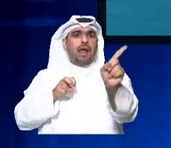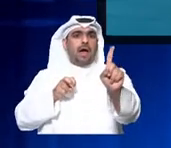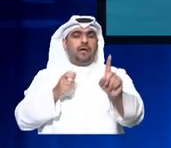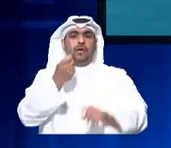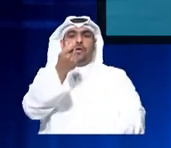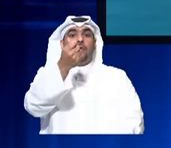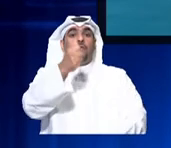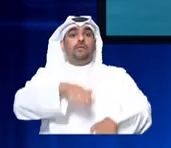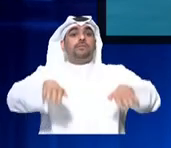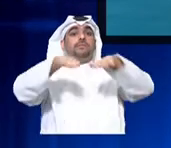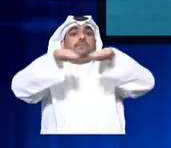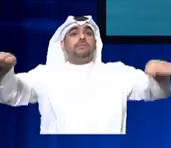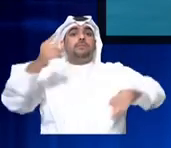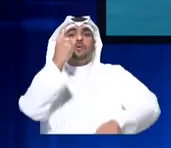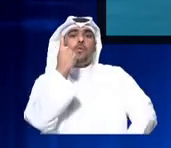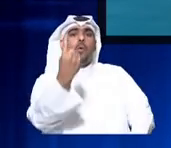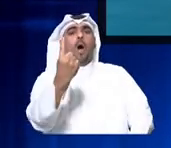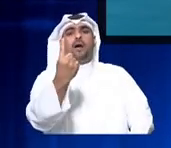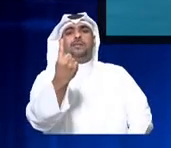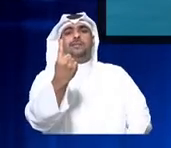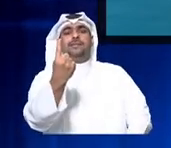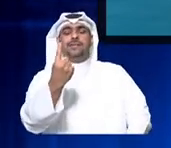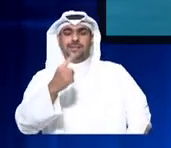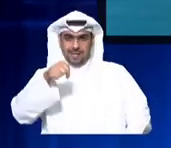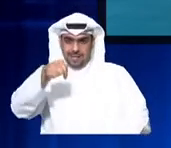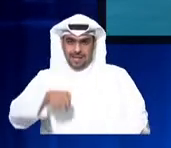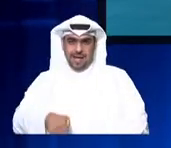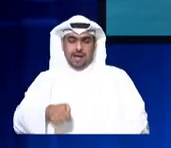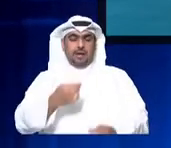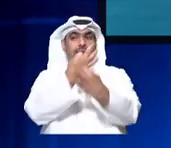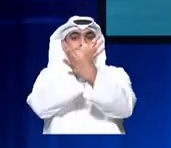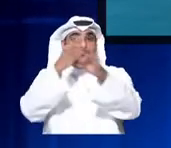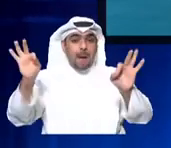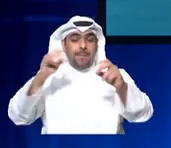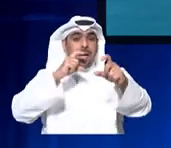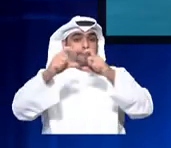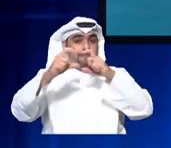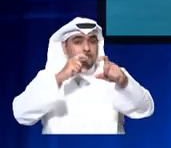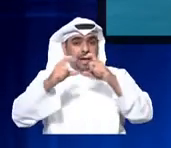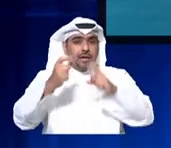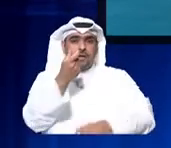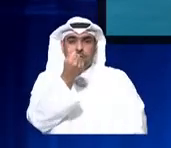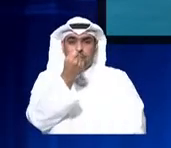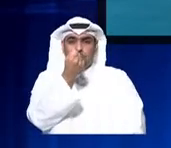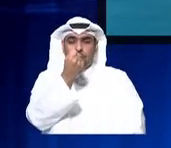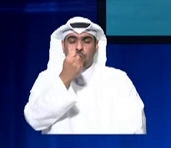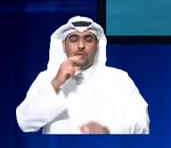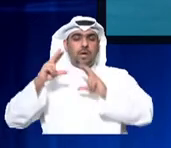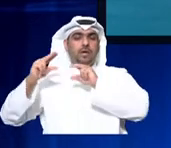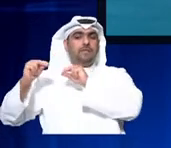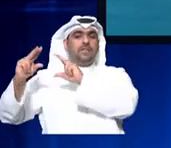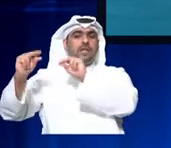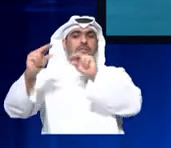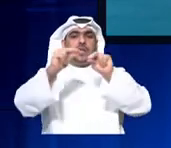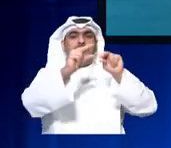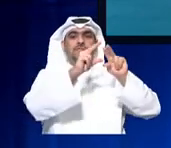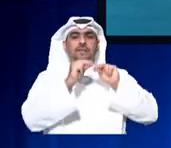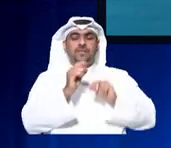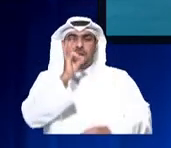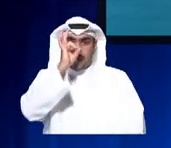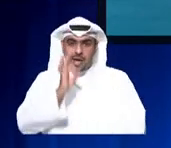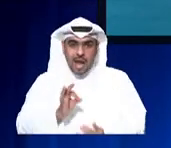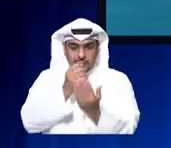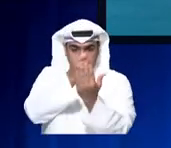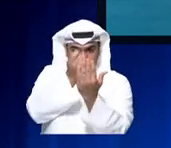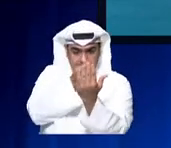استيفاء موافقة مسبقة لبنك الكويت المركزي على الرسوم والعملات من خلال تقديم طلب رسمي يتم من خلاله